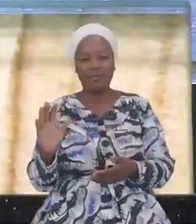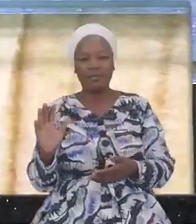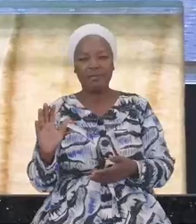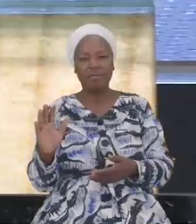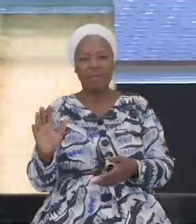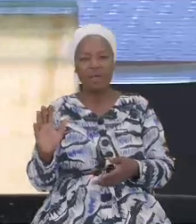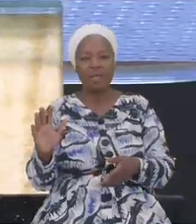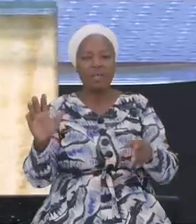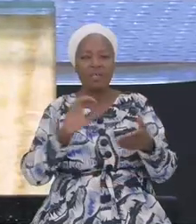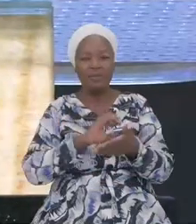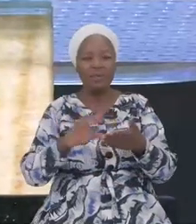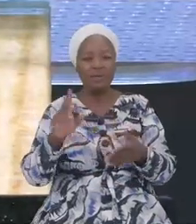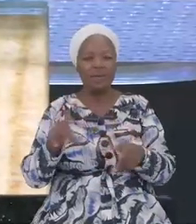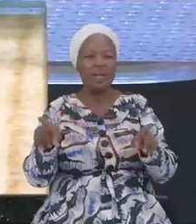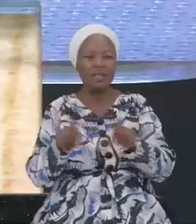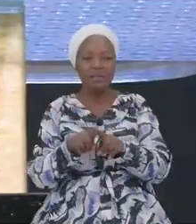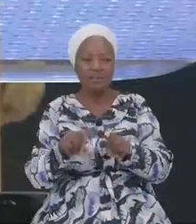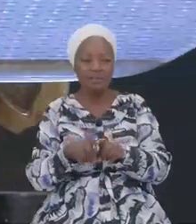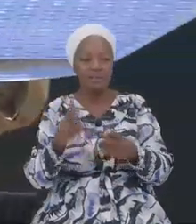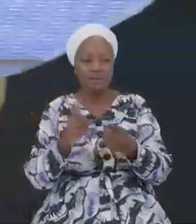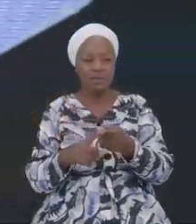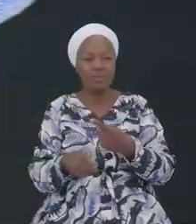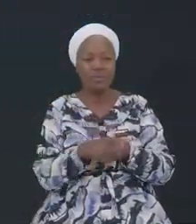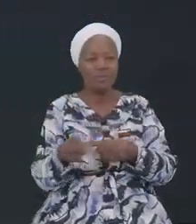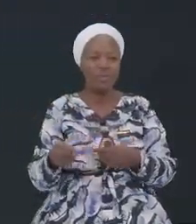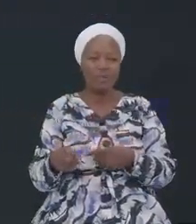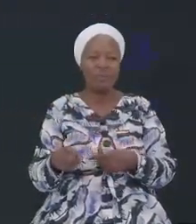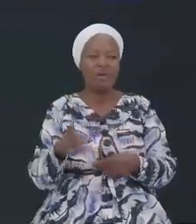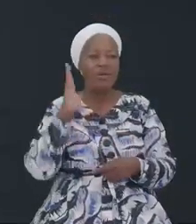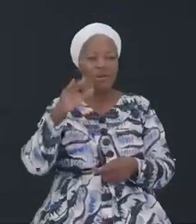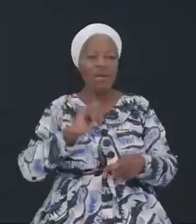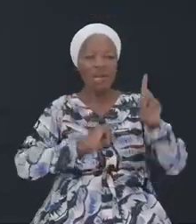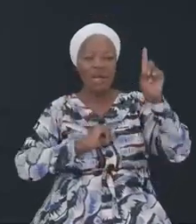5. Je donnerai dans ma maison.